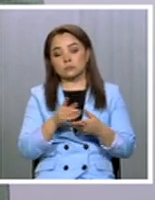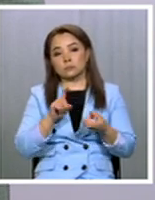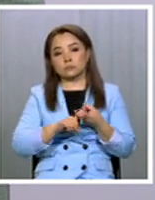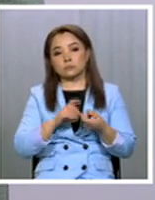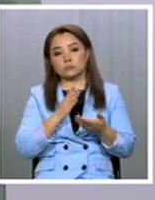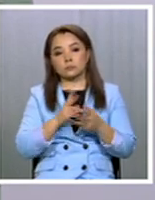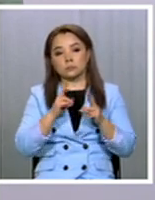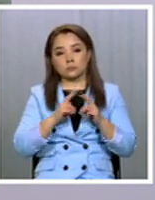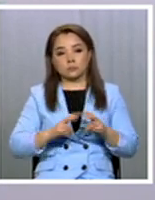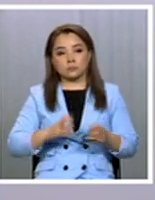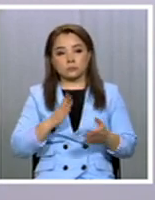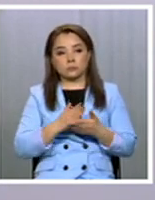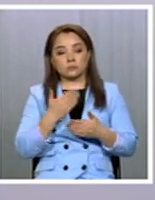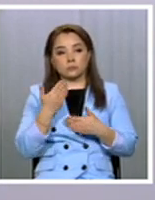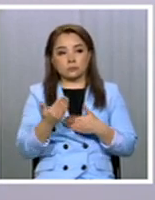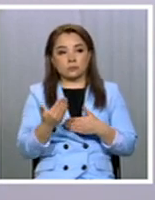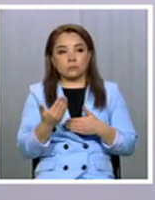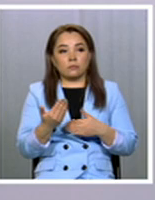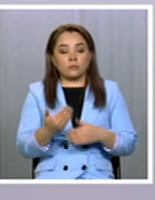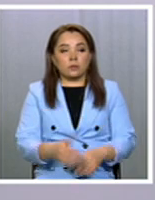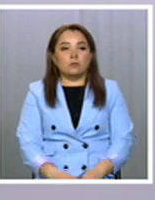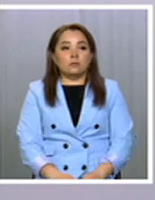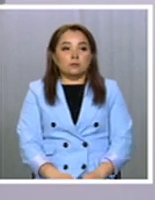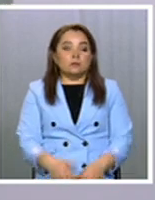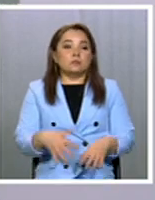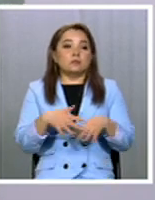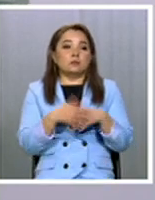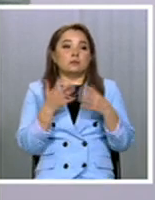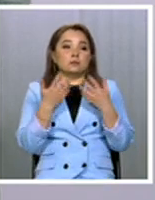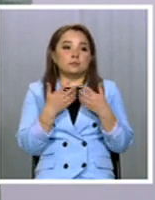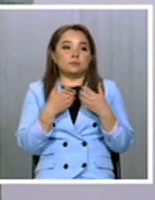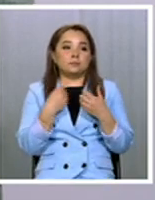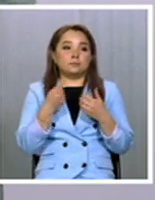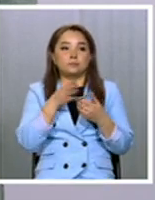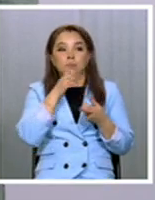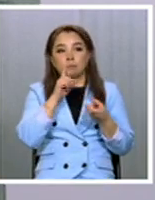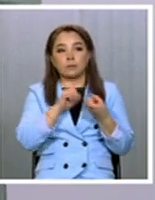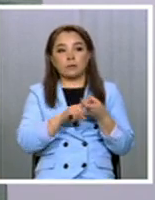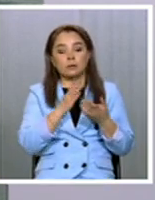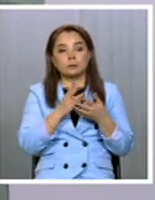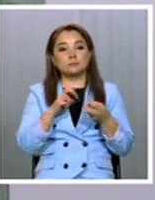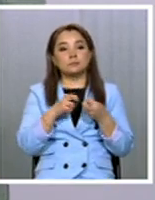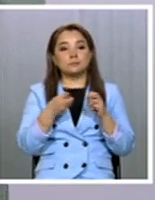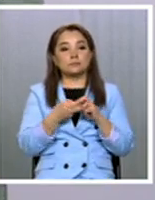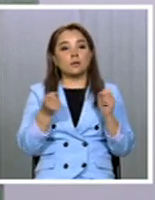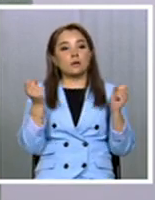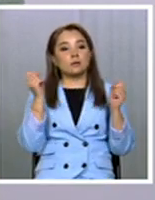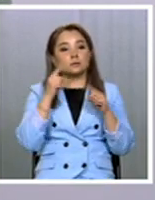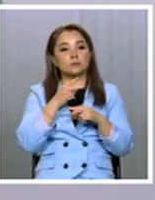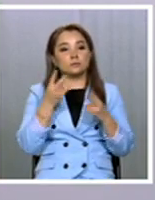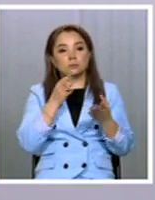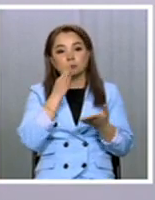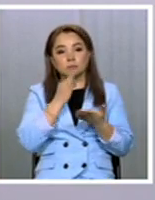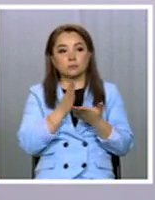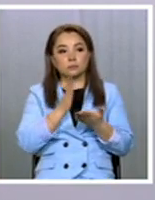кезеңдерді қарастырайық. Есепті шешудің бірінші кезеңі проблеманы анықтау деп аталады.